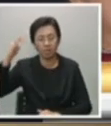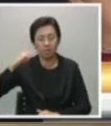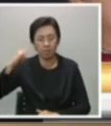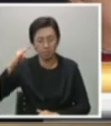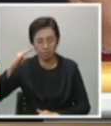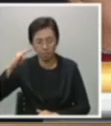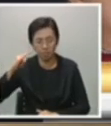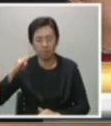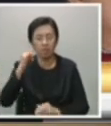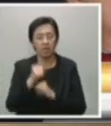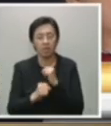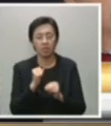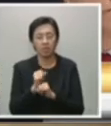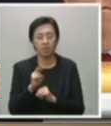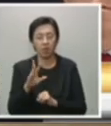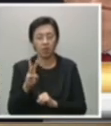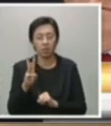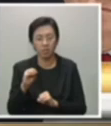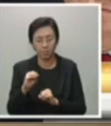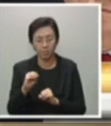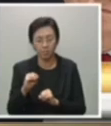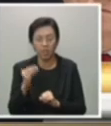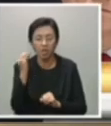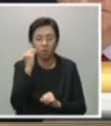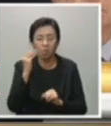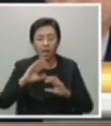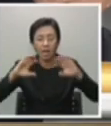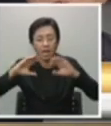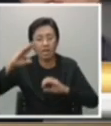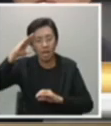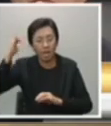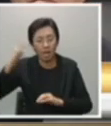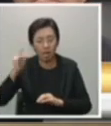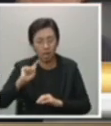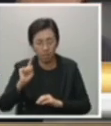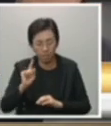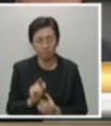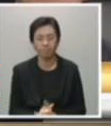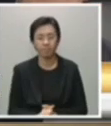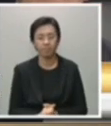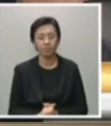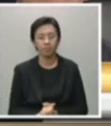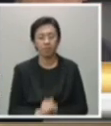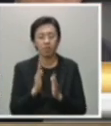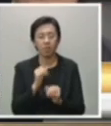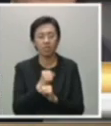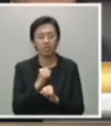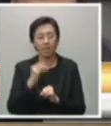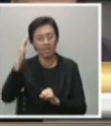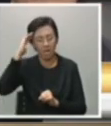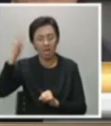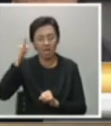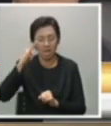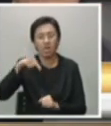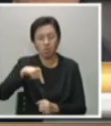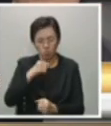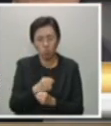พักอาศัยปี2560กำหนดสิทธิ์ในการเข้าอาศัยต้องเป็นข้าราชการในสังกัดเท่